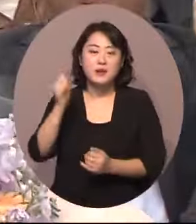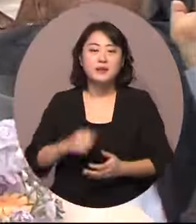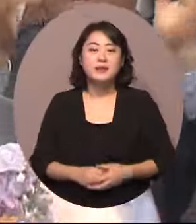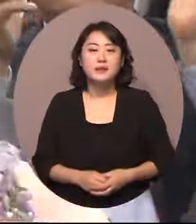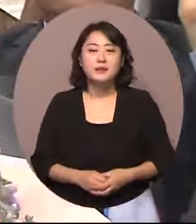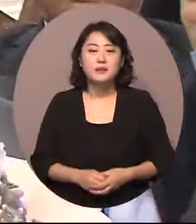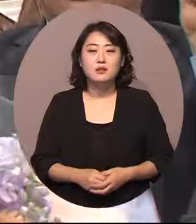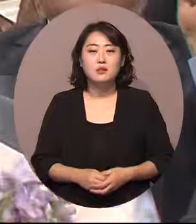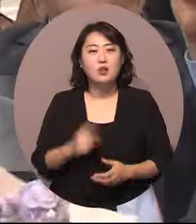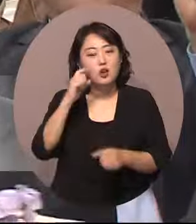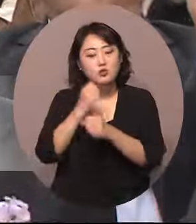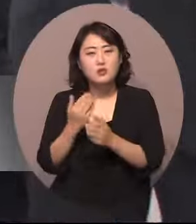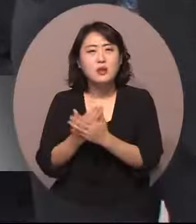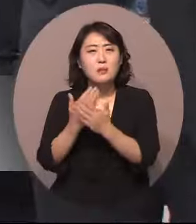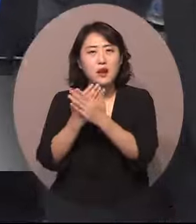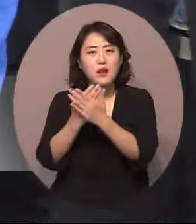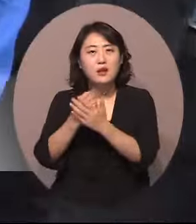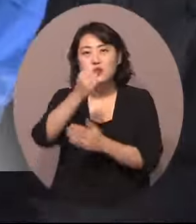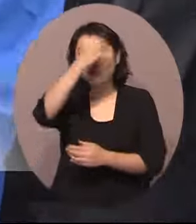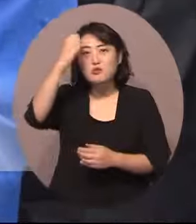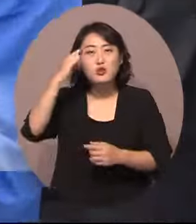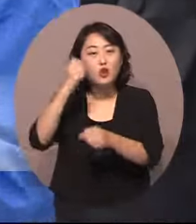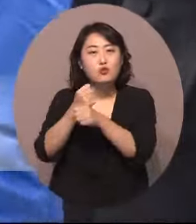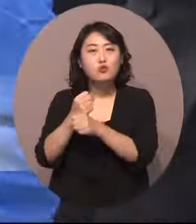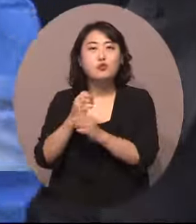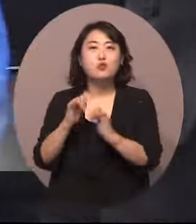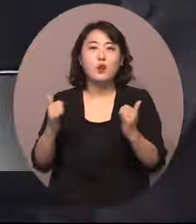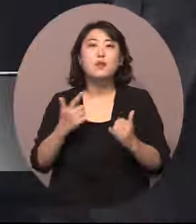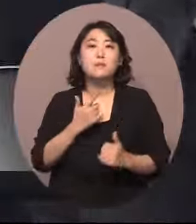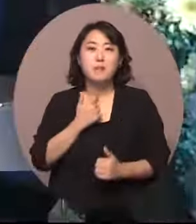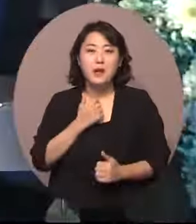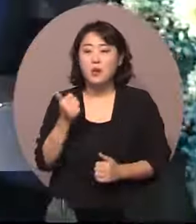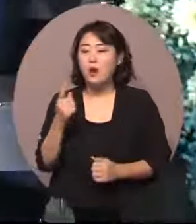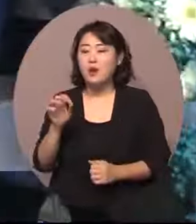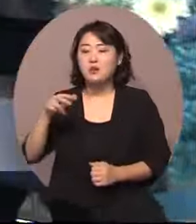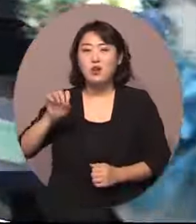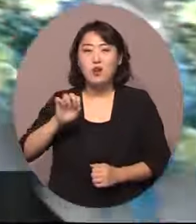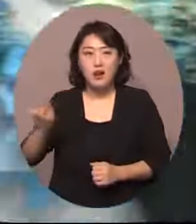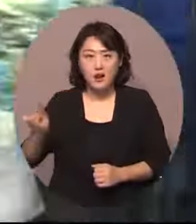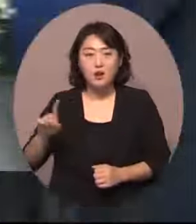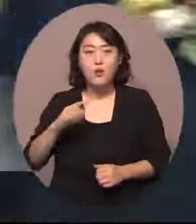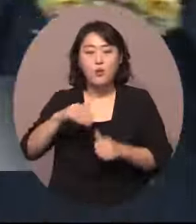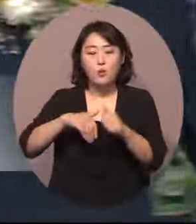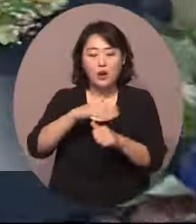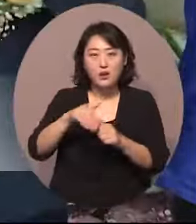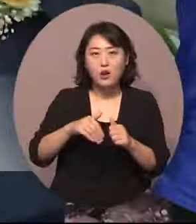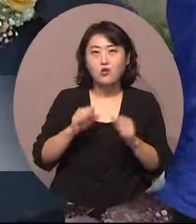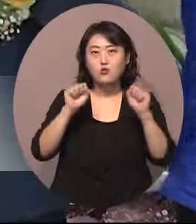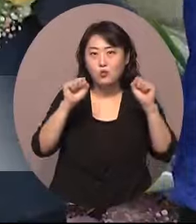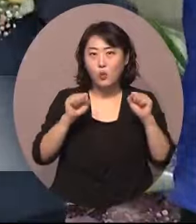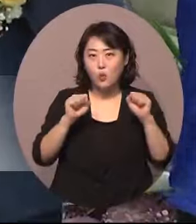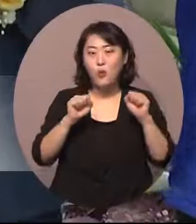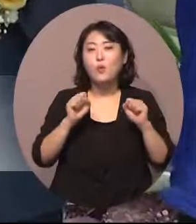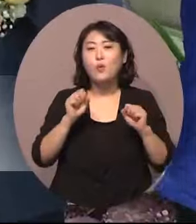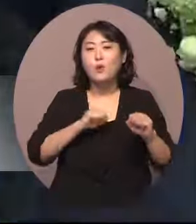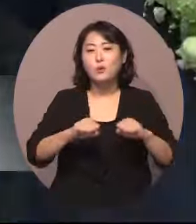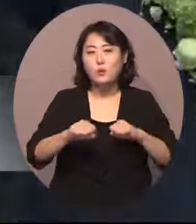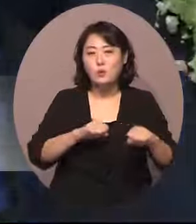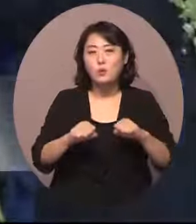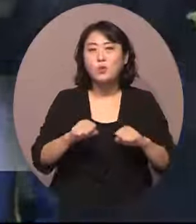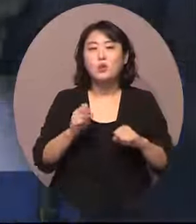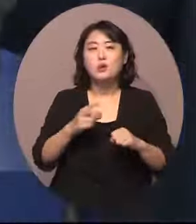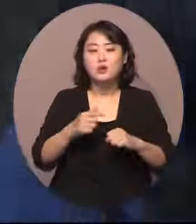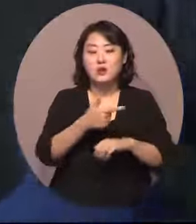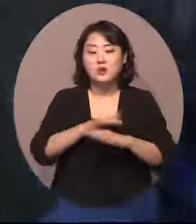예산 복원을 약속했던 천문연구원 출신 황정화 당선인과 환경운동가에서 대전시 의원, 첫 여성 구청장을